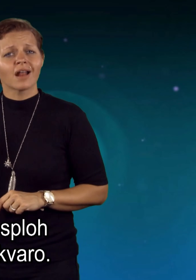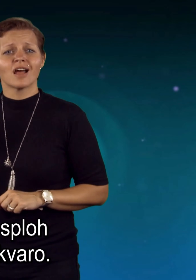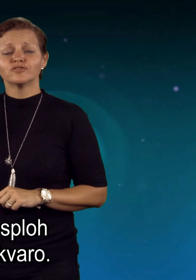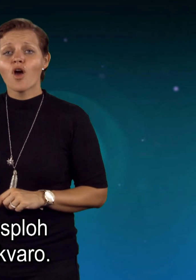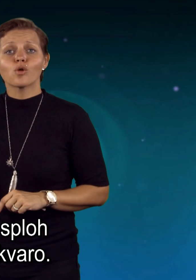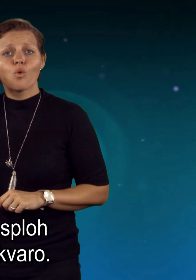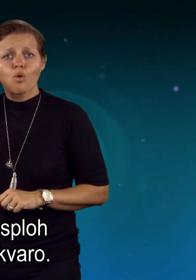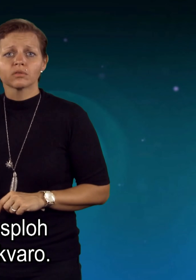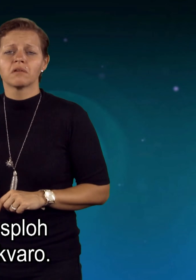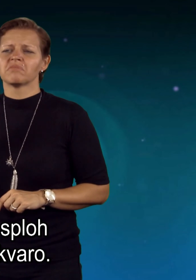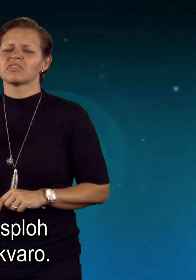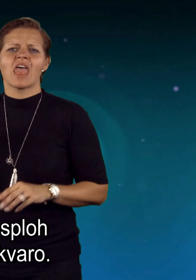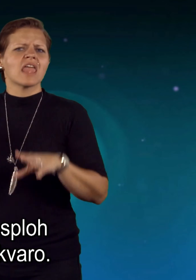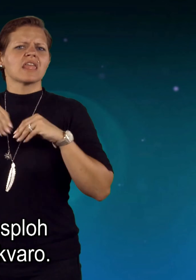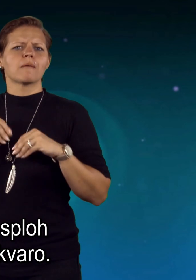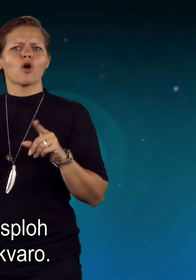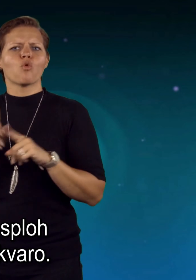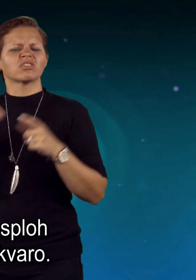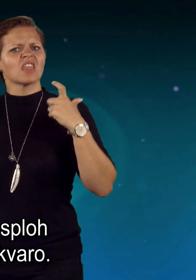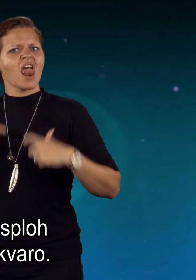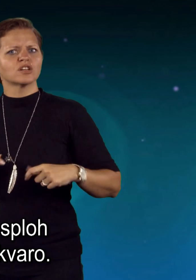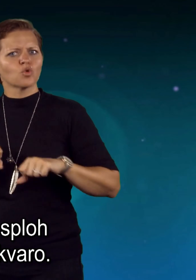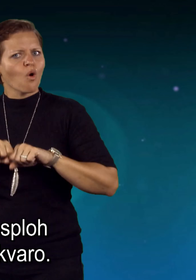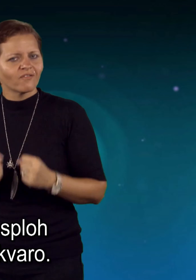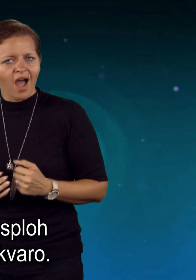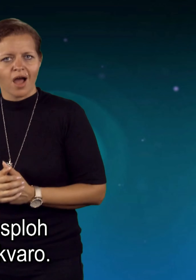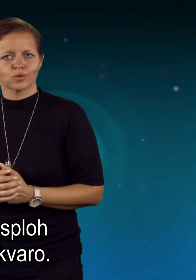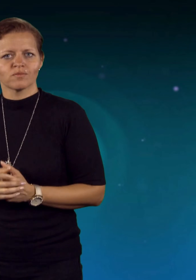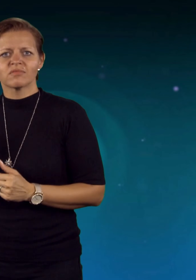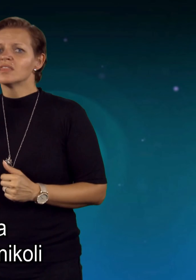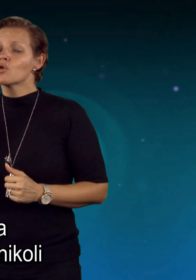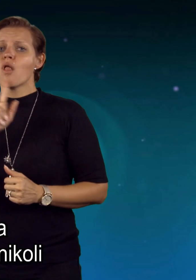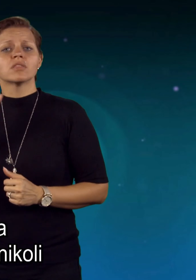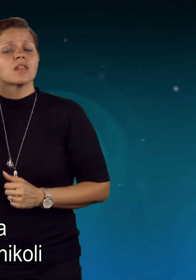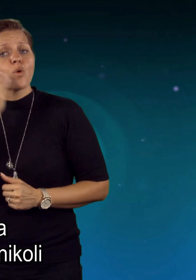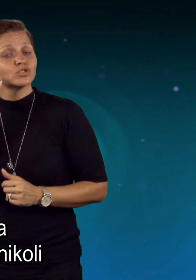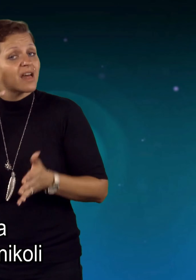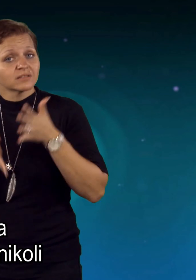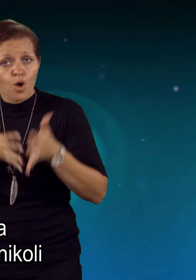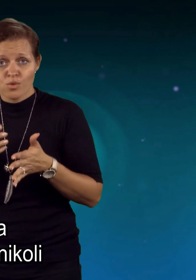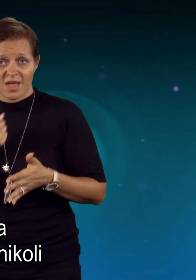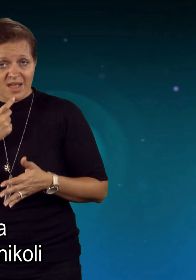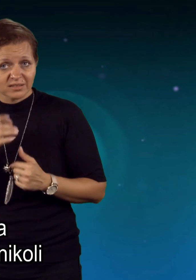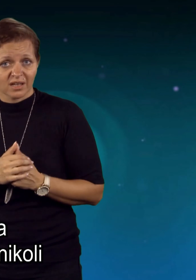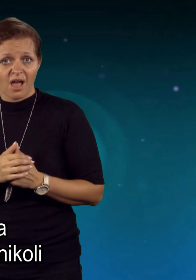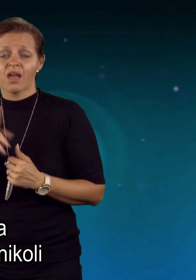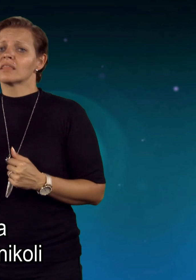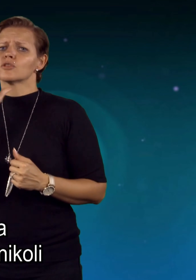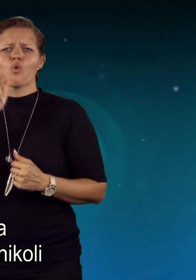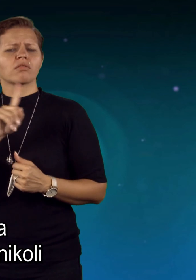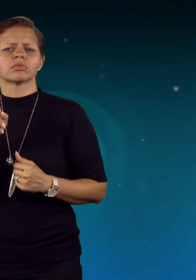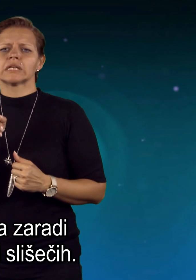Barbara svoje gluhote sploh ne jemlje kot telesno okvaro. Nikoli se ni naučila znakovnega